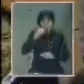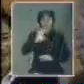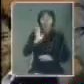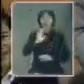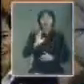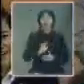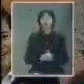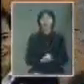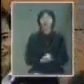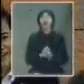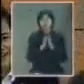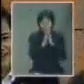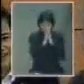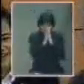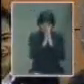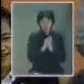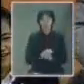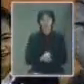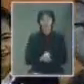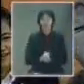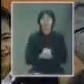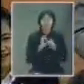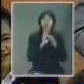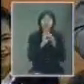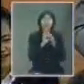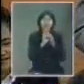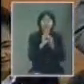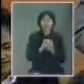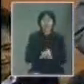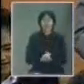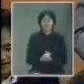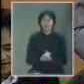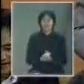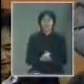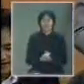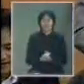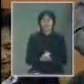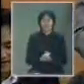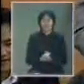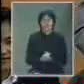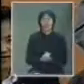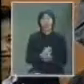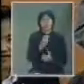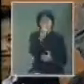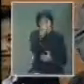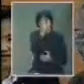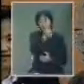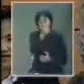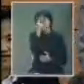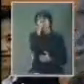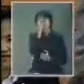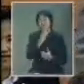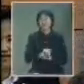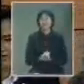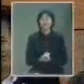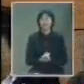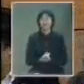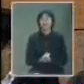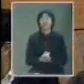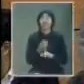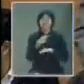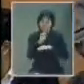เคารพท่านเป็นห่วงท่านนะครับท่านก็มาใช้กรรมให้ใครสักคนก็ไม่รู้ท่านประธาน